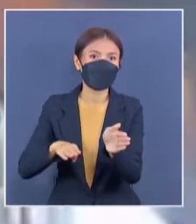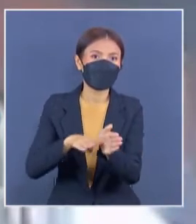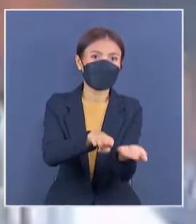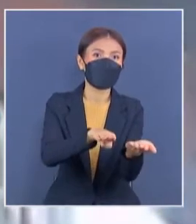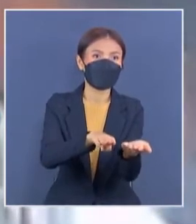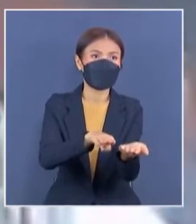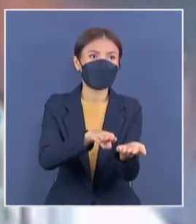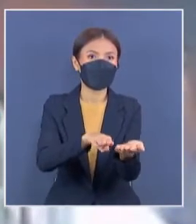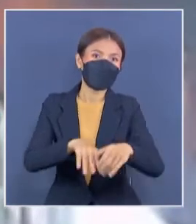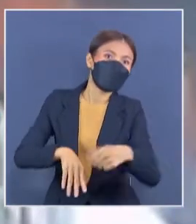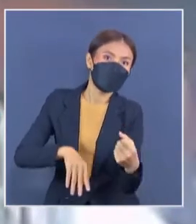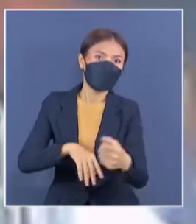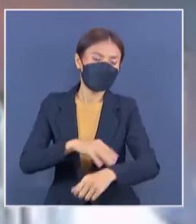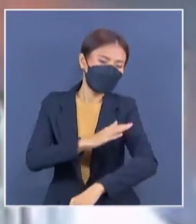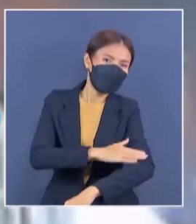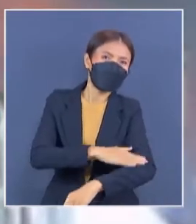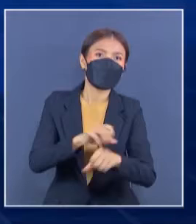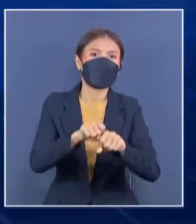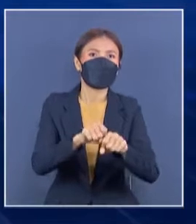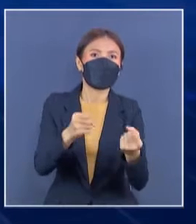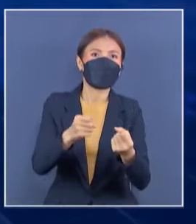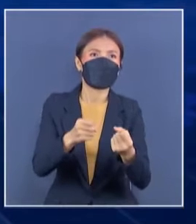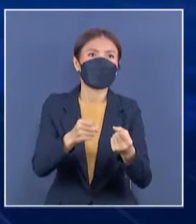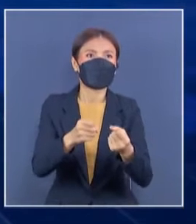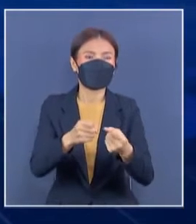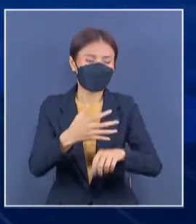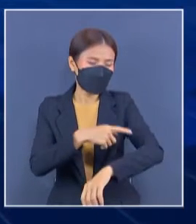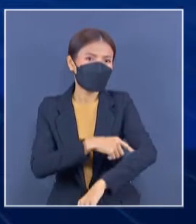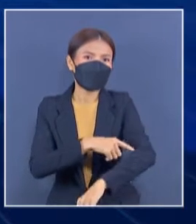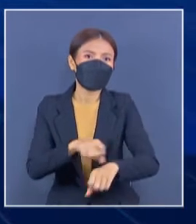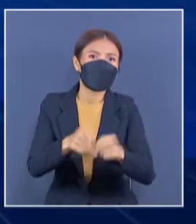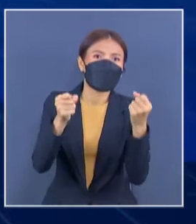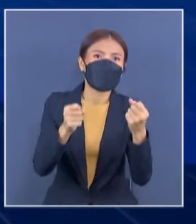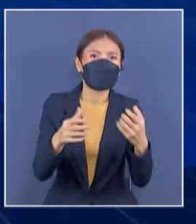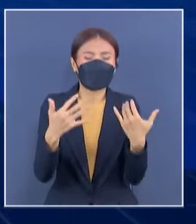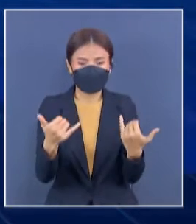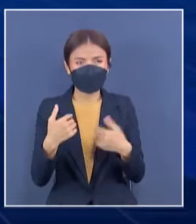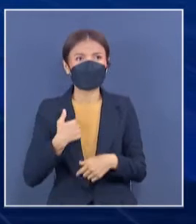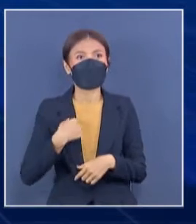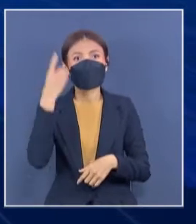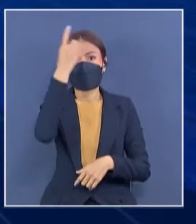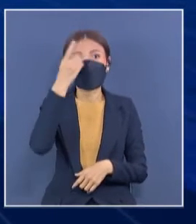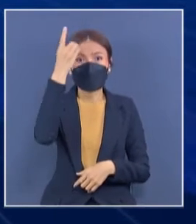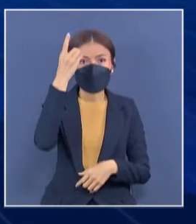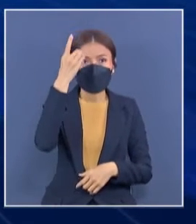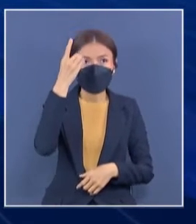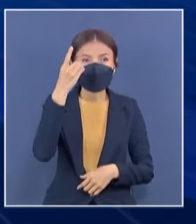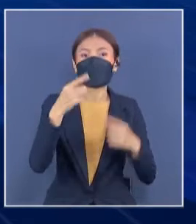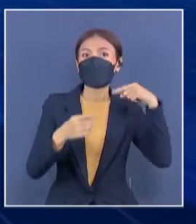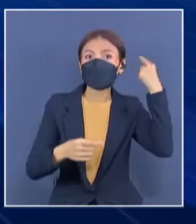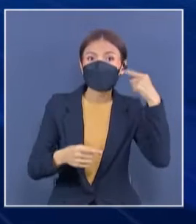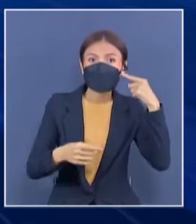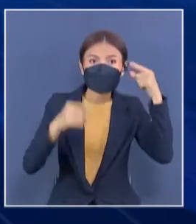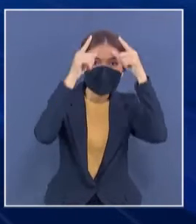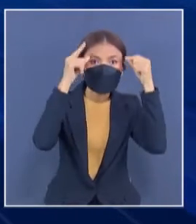เลยเขาบอกว่ามีรายงานมีการเข้าพบกันนะครับระหว่างคุณชานนท์เนี่ยแล้วก็ผู้ช่วยพยาบาลนางสาวปร